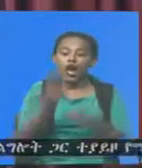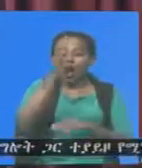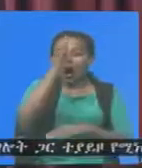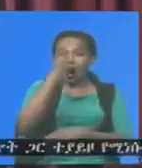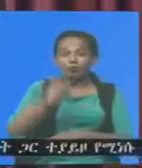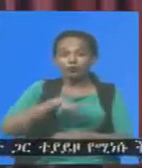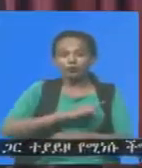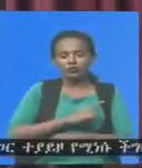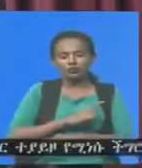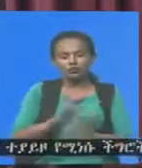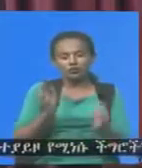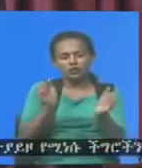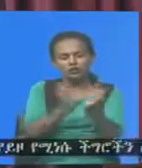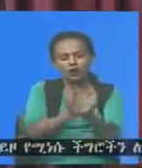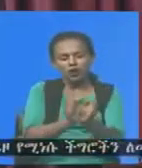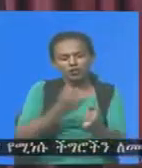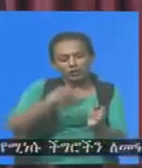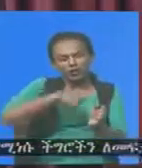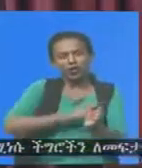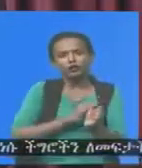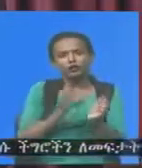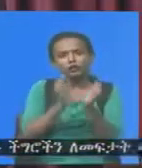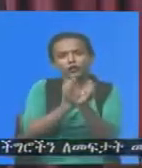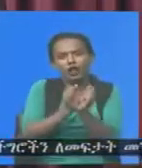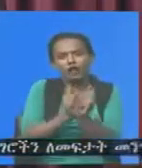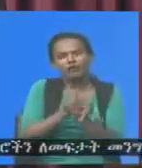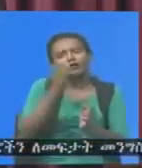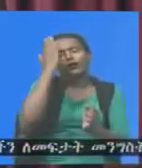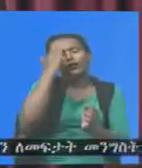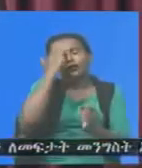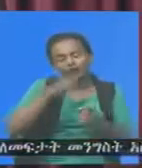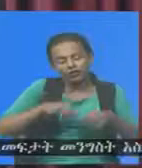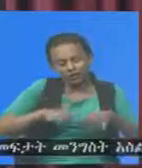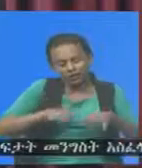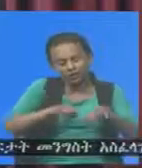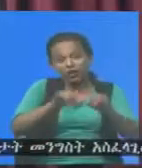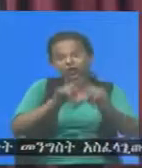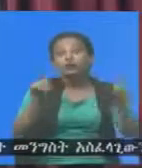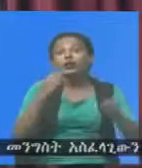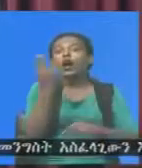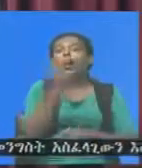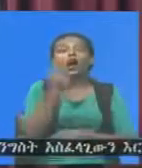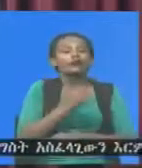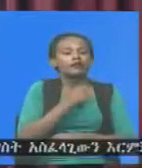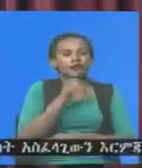አባቶቻችን ታስረዋል እኛ ታስረናል ይከተላል እናቀዋለን ግን አይጠቅም።